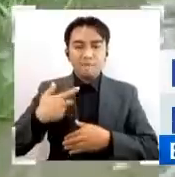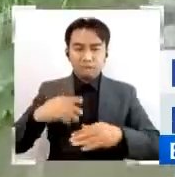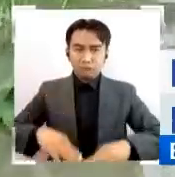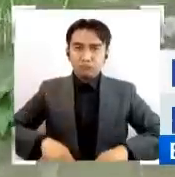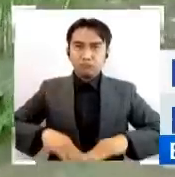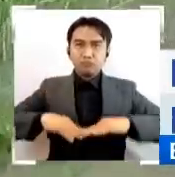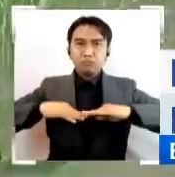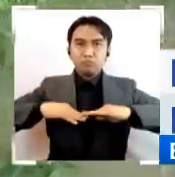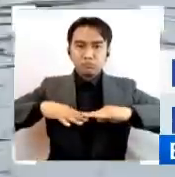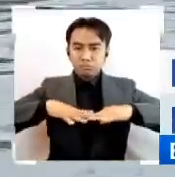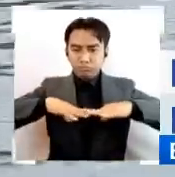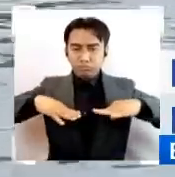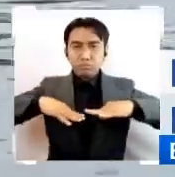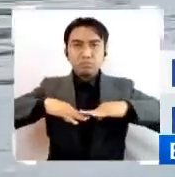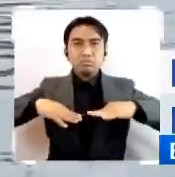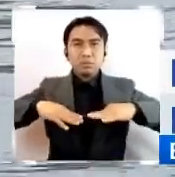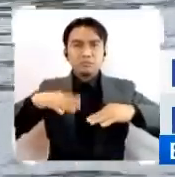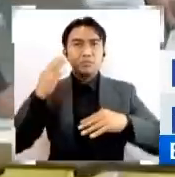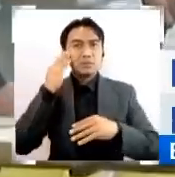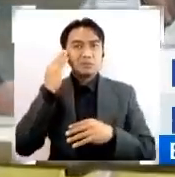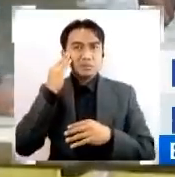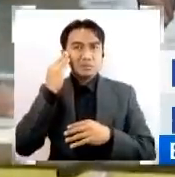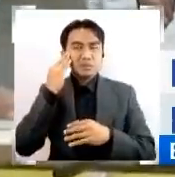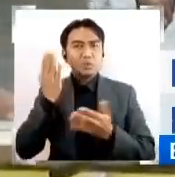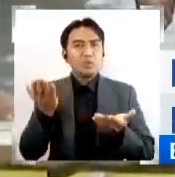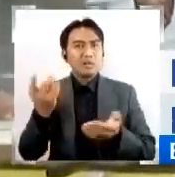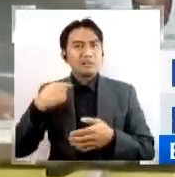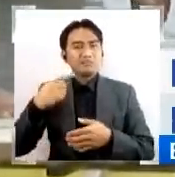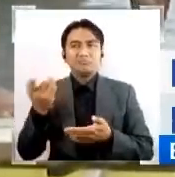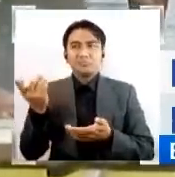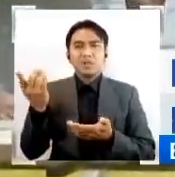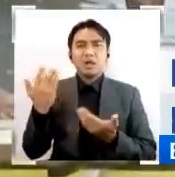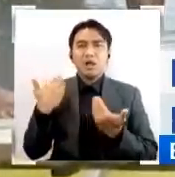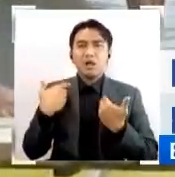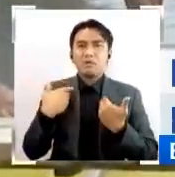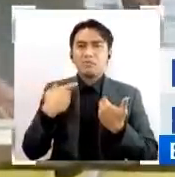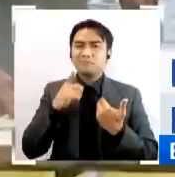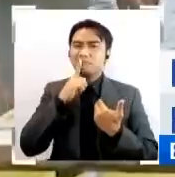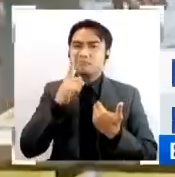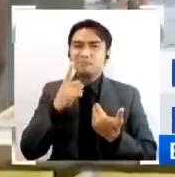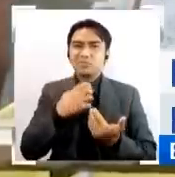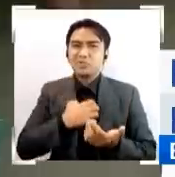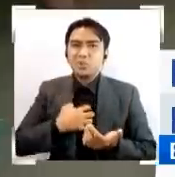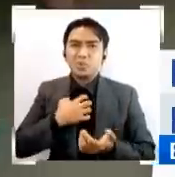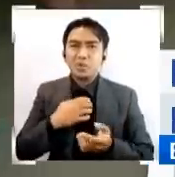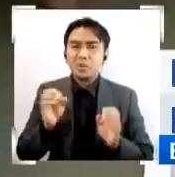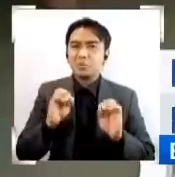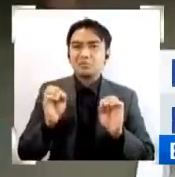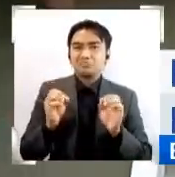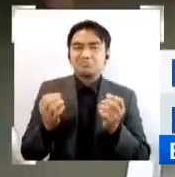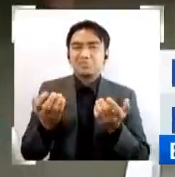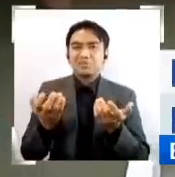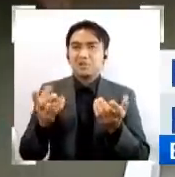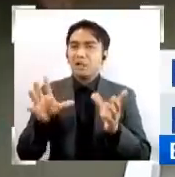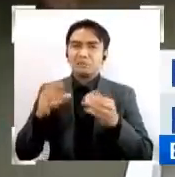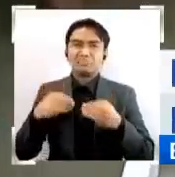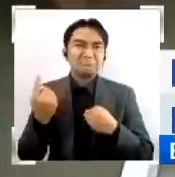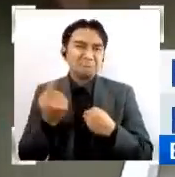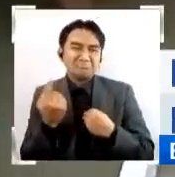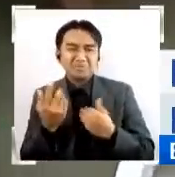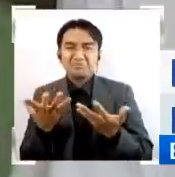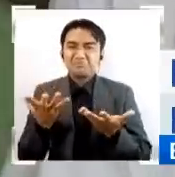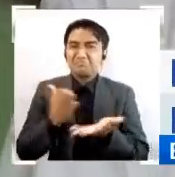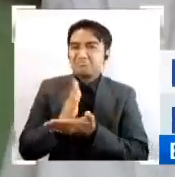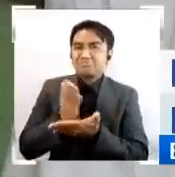Eh, alam naman po nila yung sitwasyon namin dito. Yun nga po nireklam, ang wala daw magagawa kasi high tide po eh. Damay na rin ang kabuhayan ng